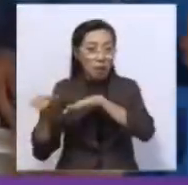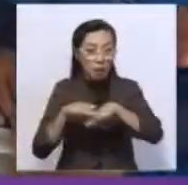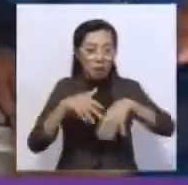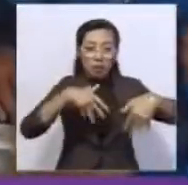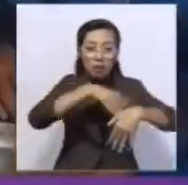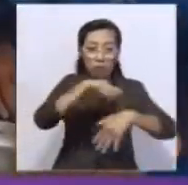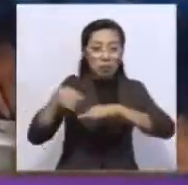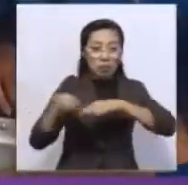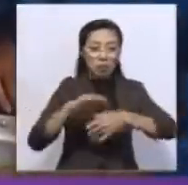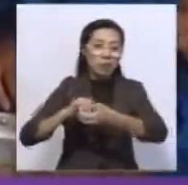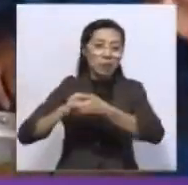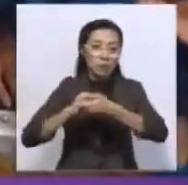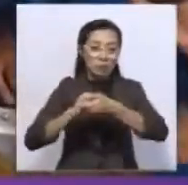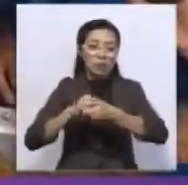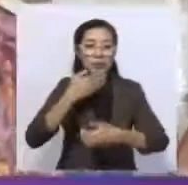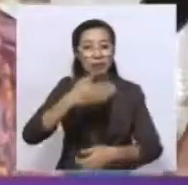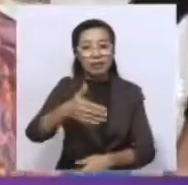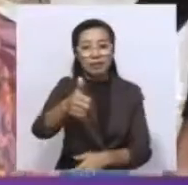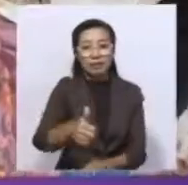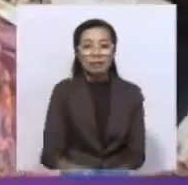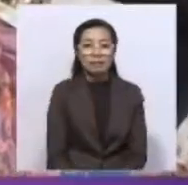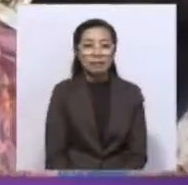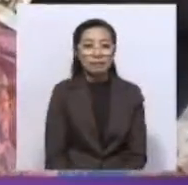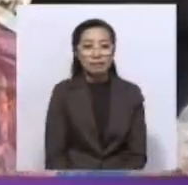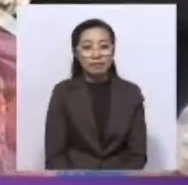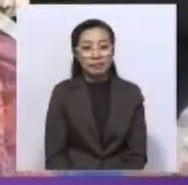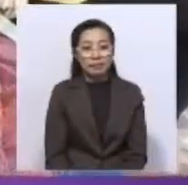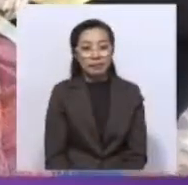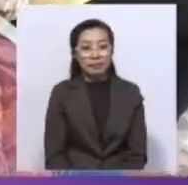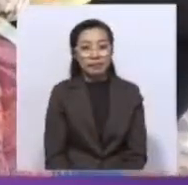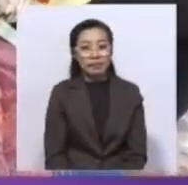าสู่ไทยนิยมอย่างยั่งยืน